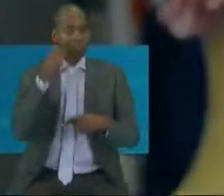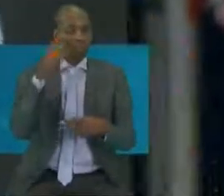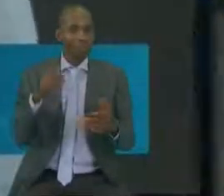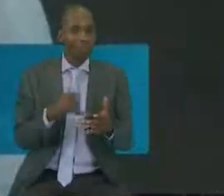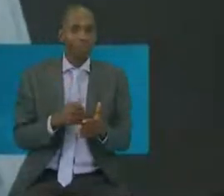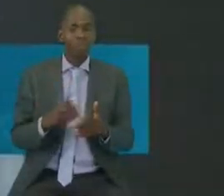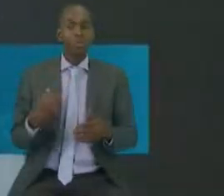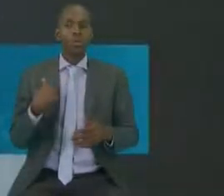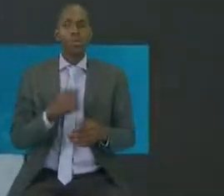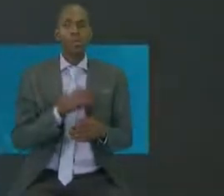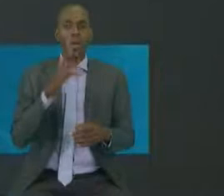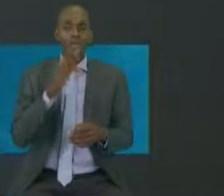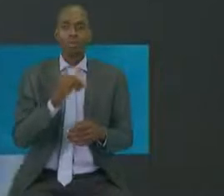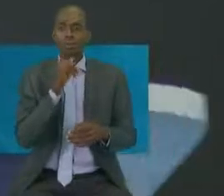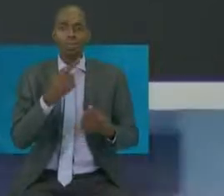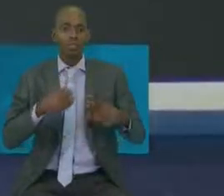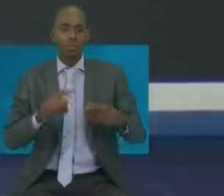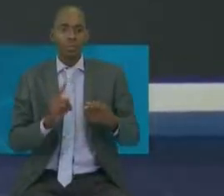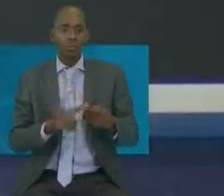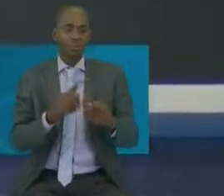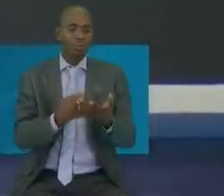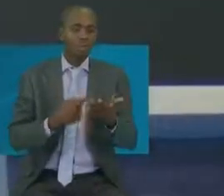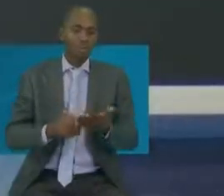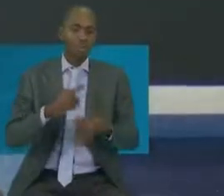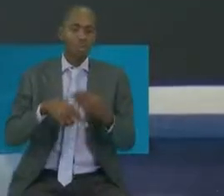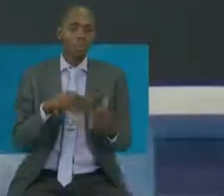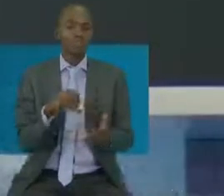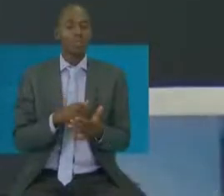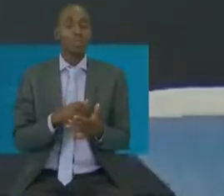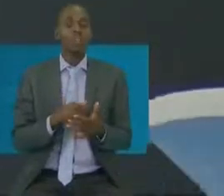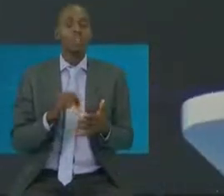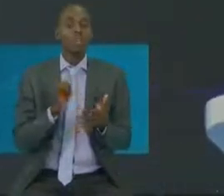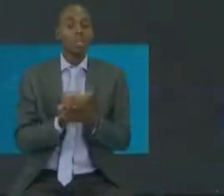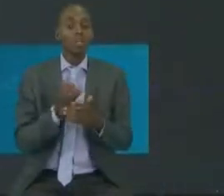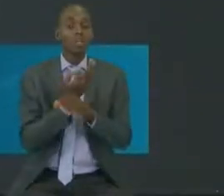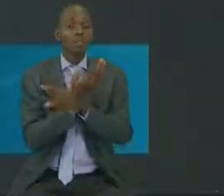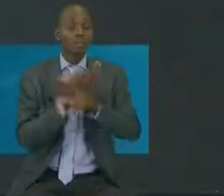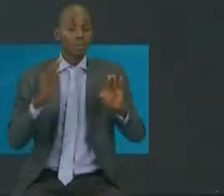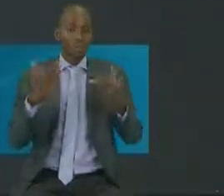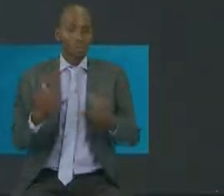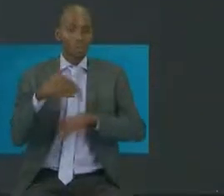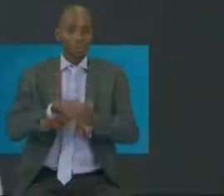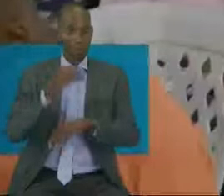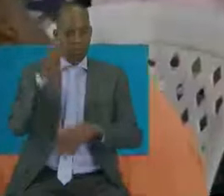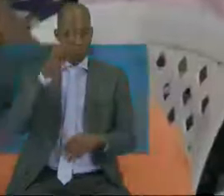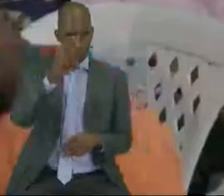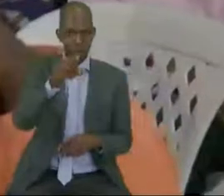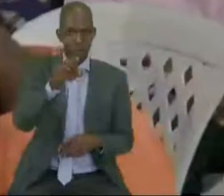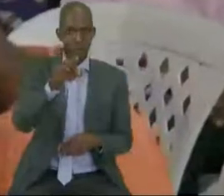plus, nous négocions plus pour cela. Cette libération, ce soit pour